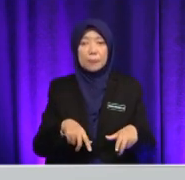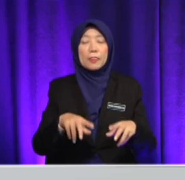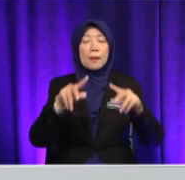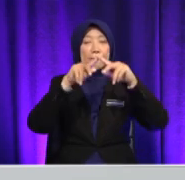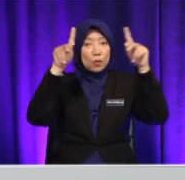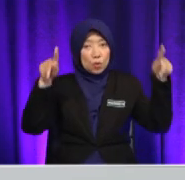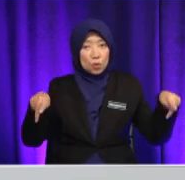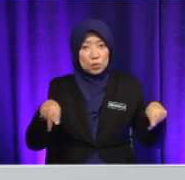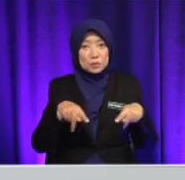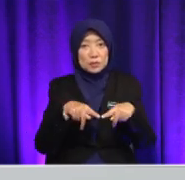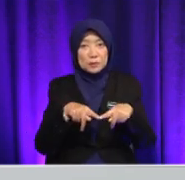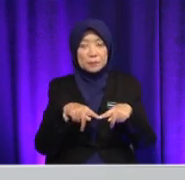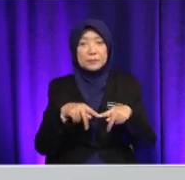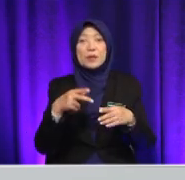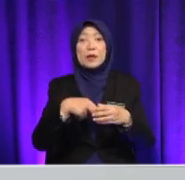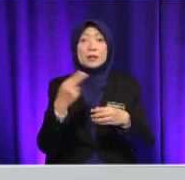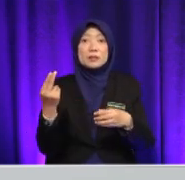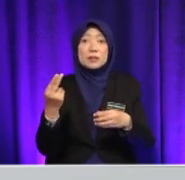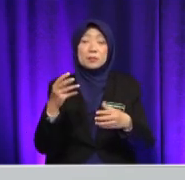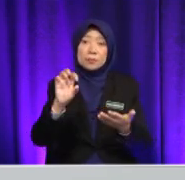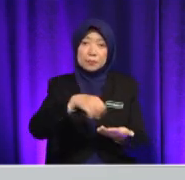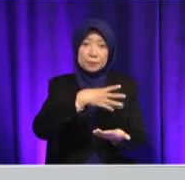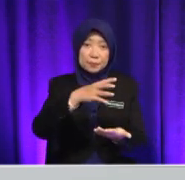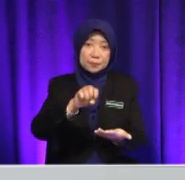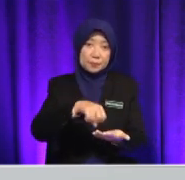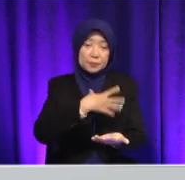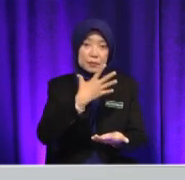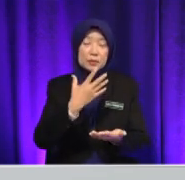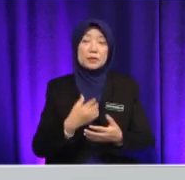hasil rekaan dicetak menggunakan cetak digital